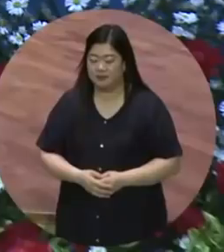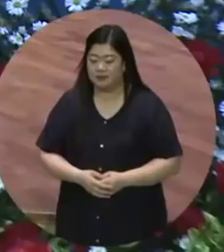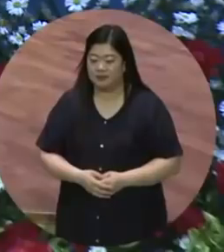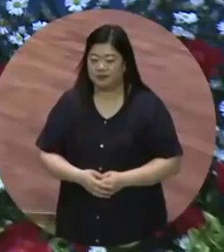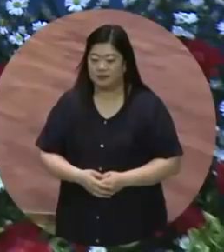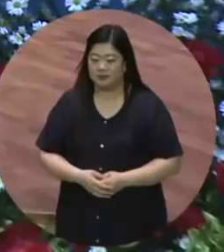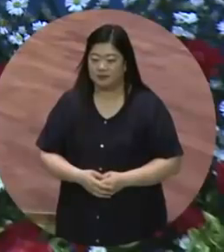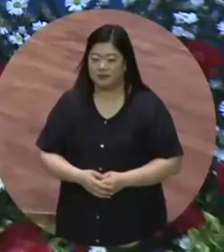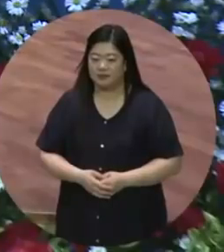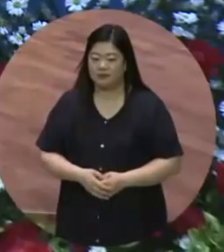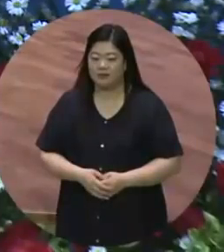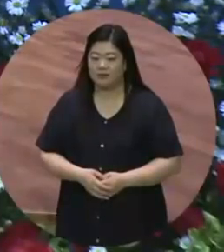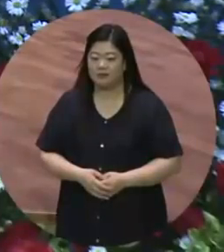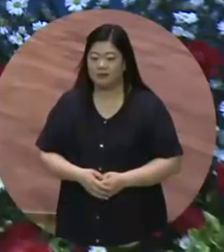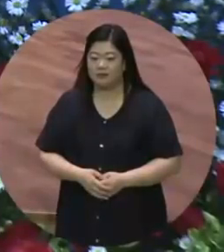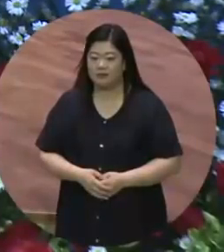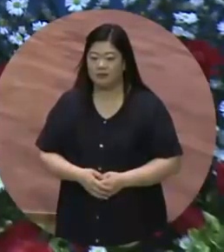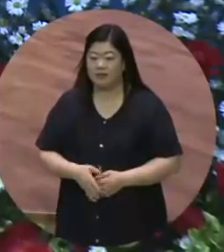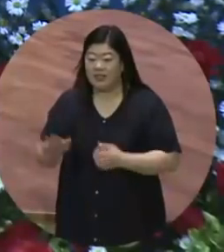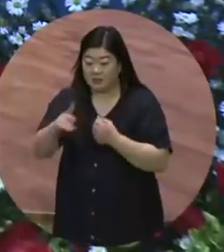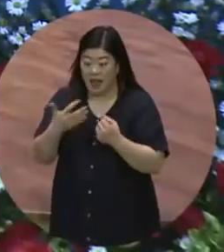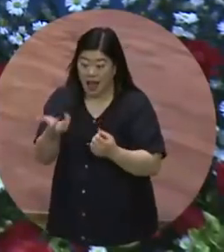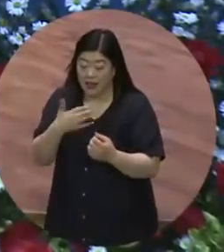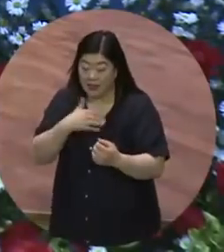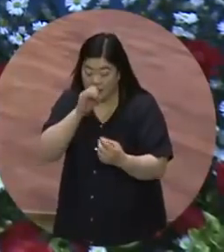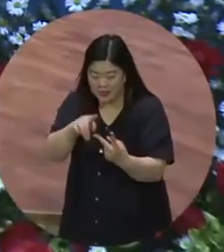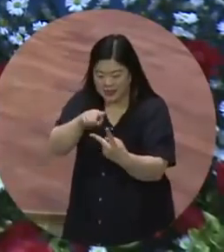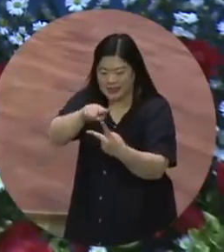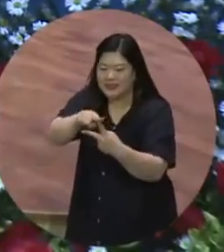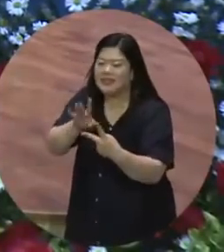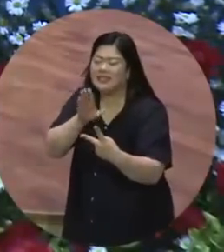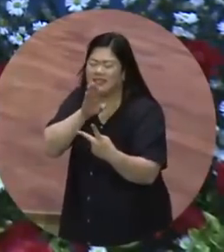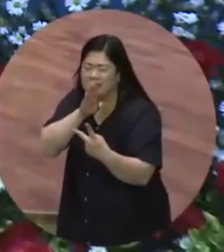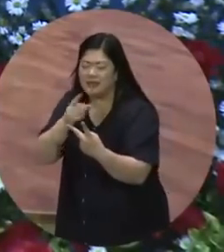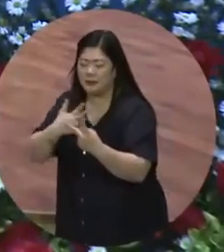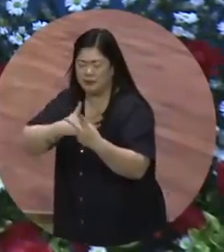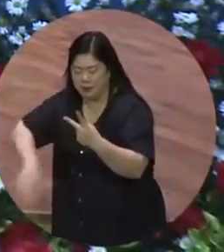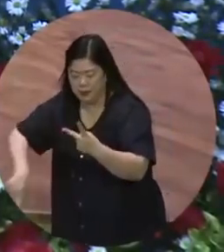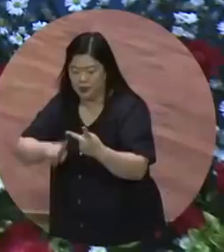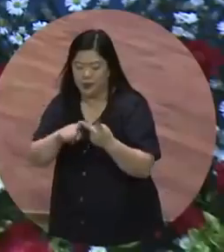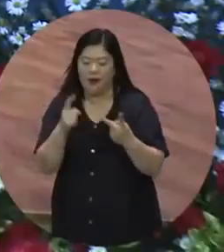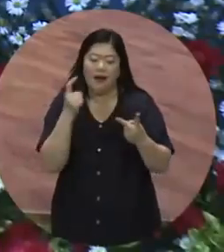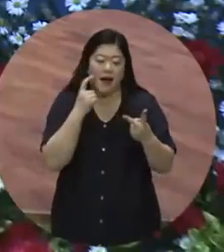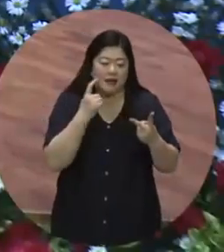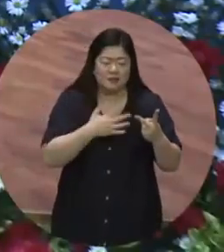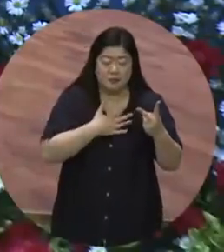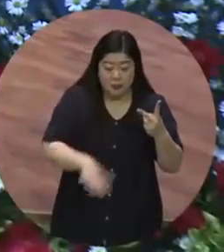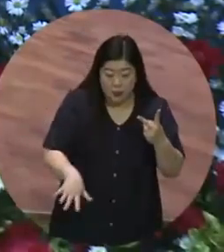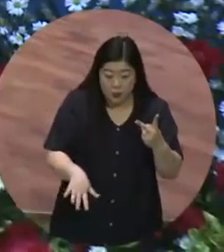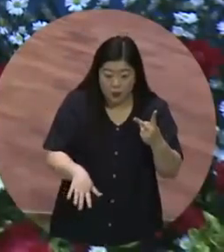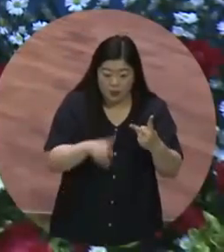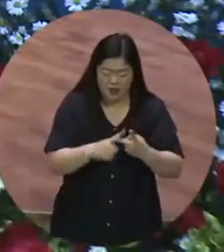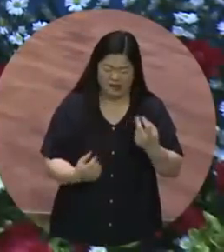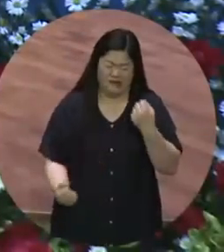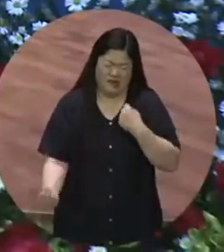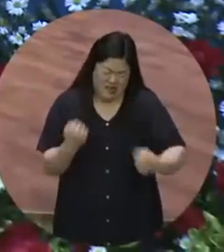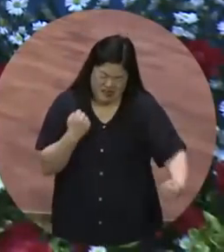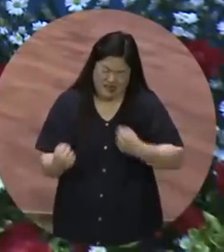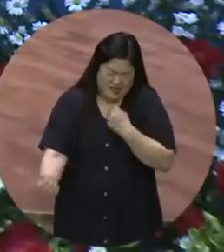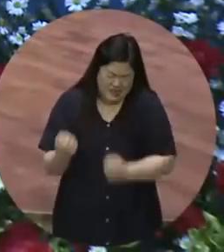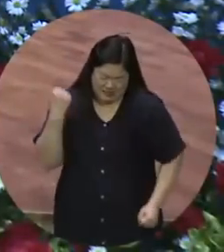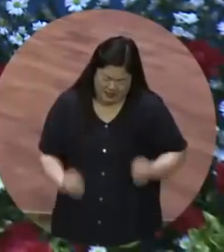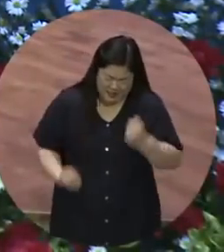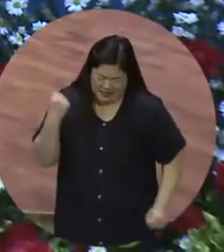그래서 대부분의 사람들이요. 이 가짜 피로감에 질려가지고 이 운동을 그만둡니다. 가짜